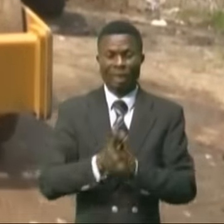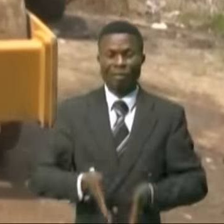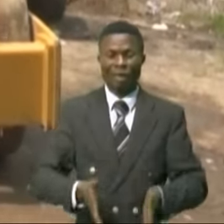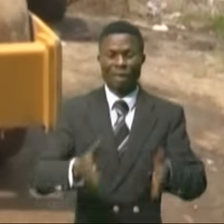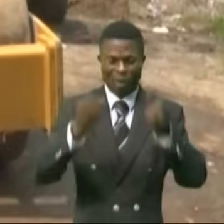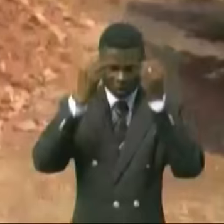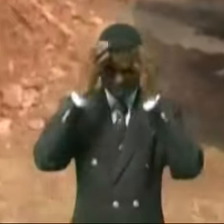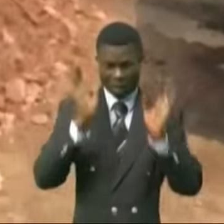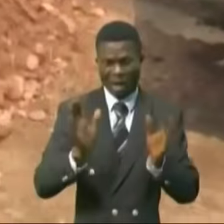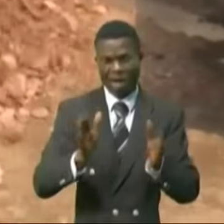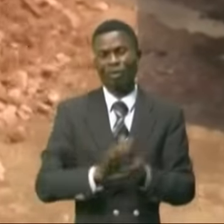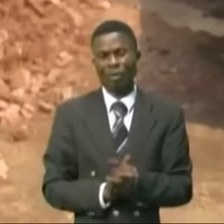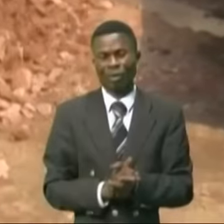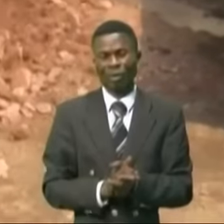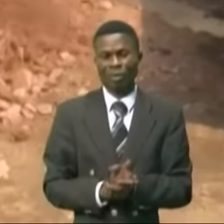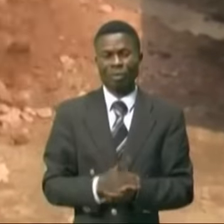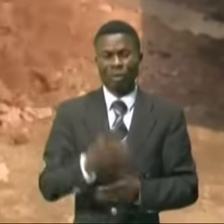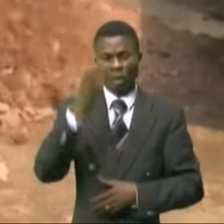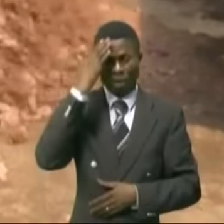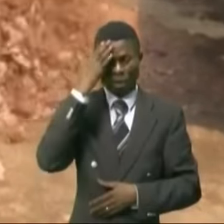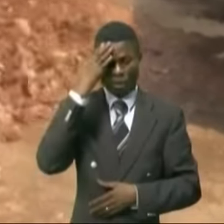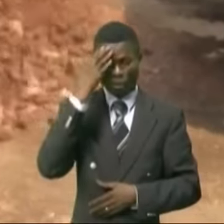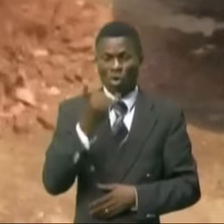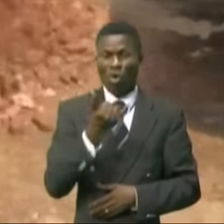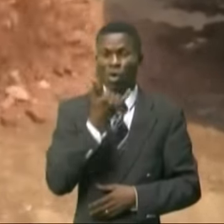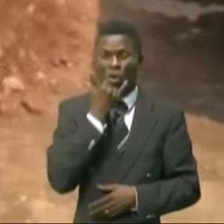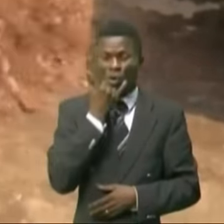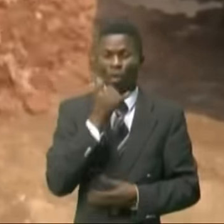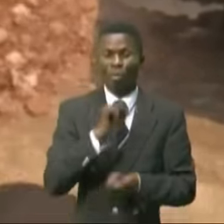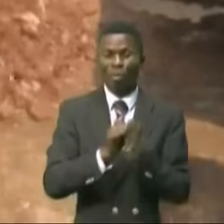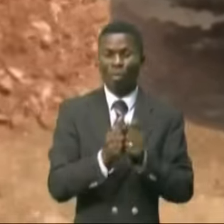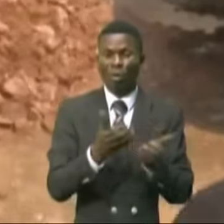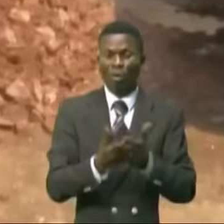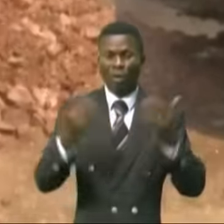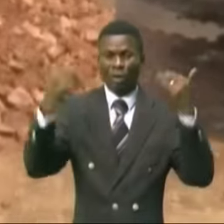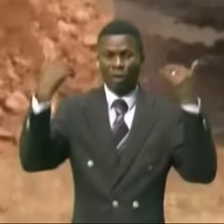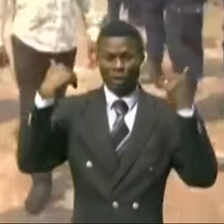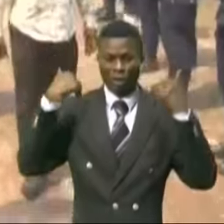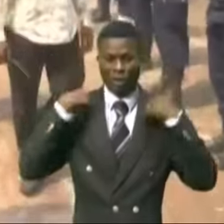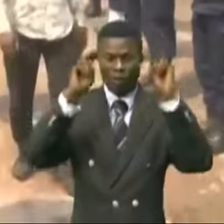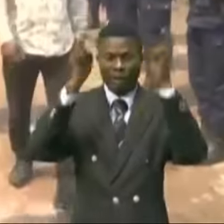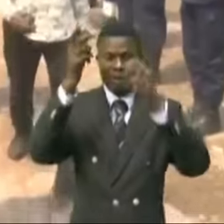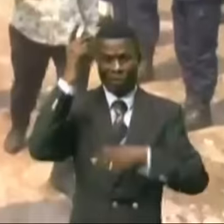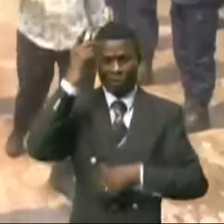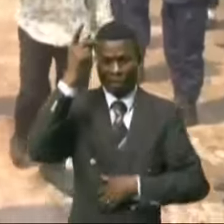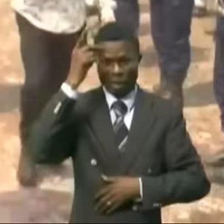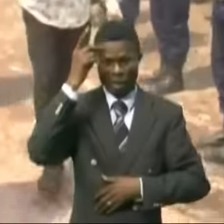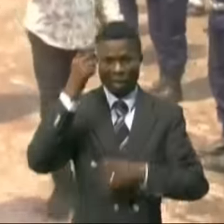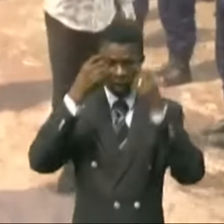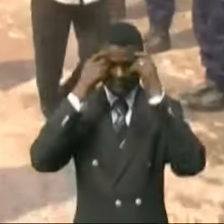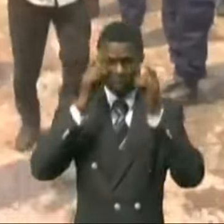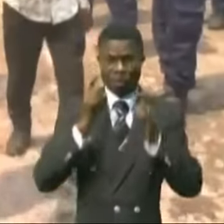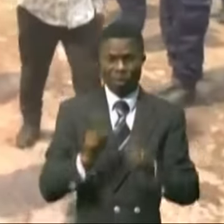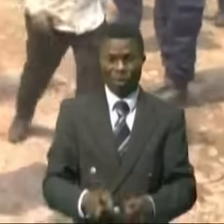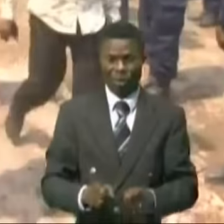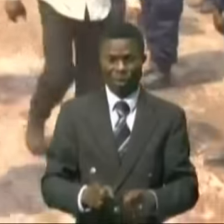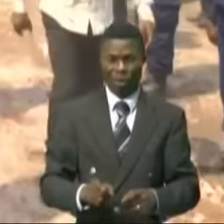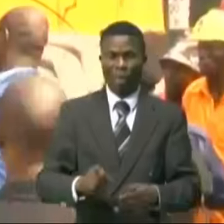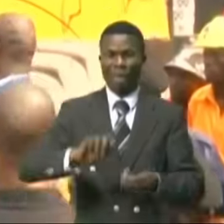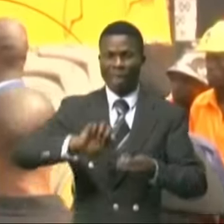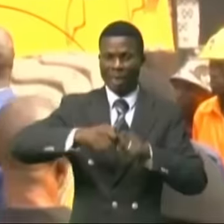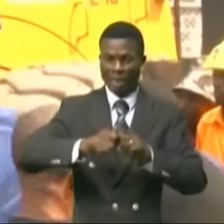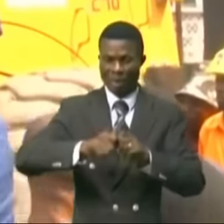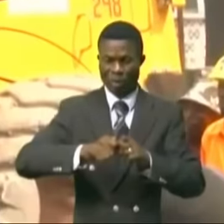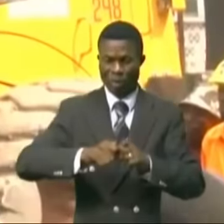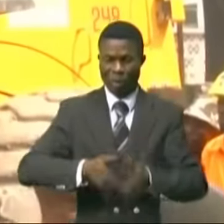piteux. Conscient de cette situation, l'autorité urbaine a décidé de réhabiliter